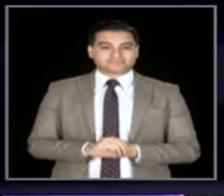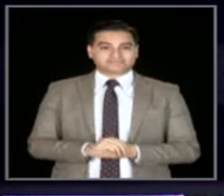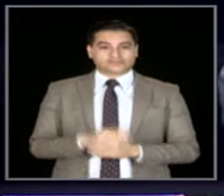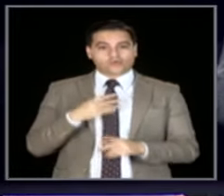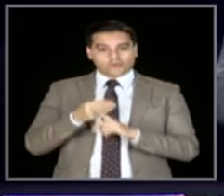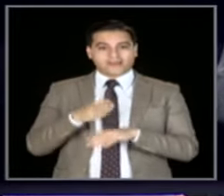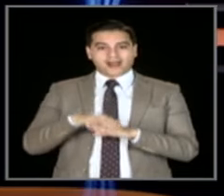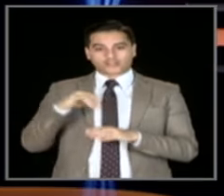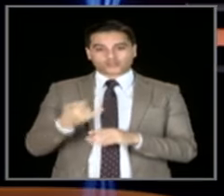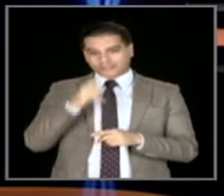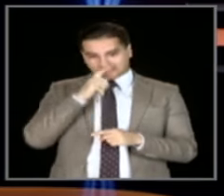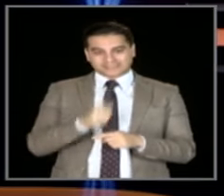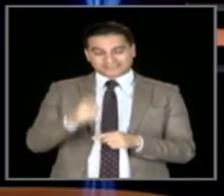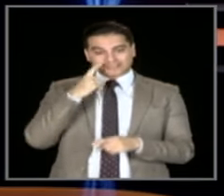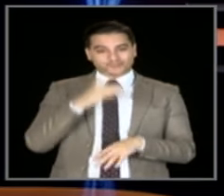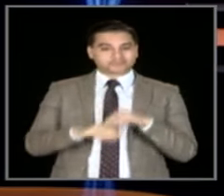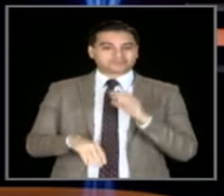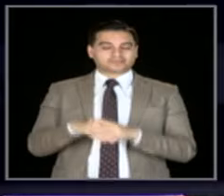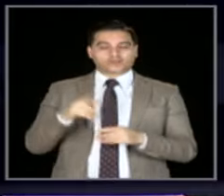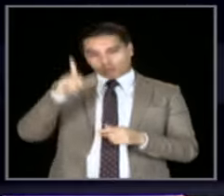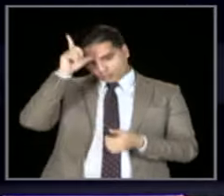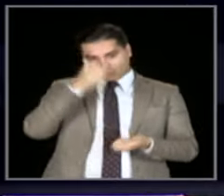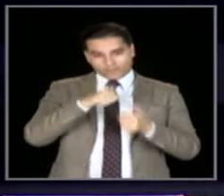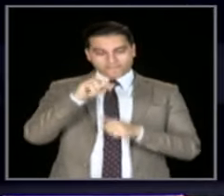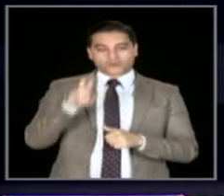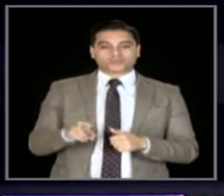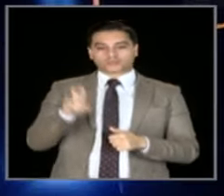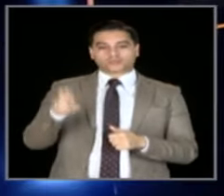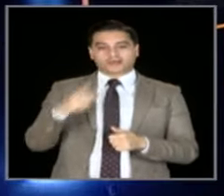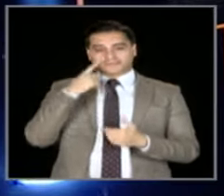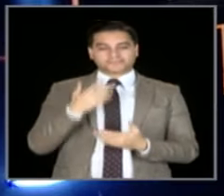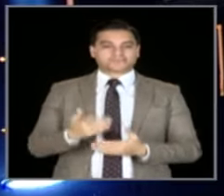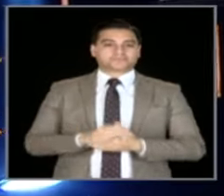بحب أنا الجوكر الإجباري ده، علوم والسؤال هو: